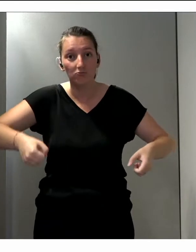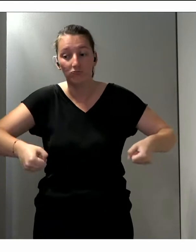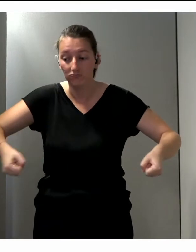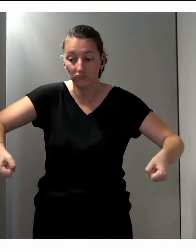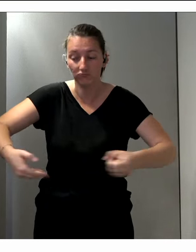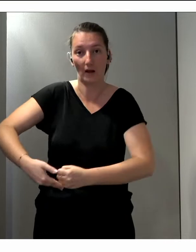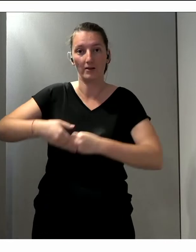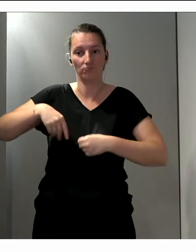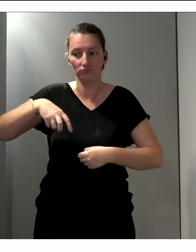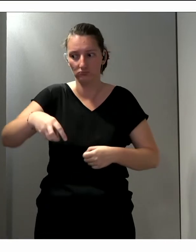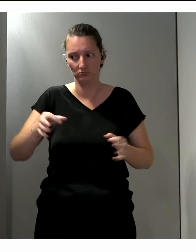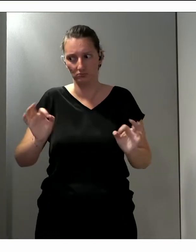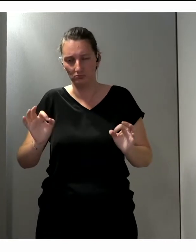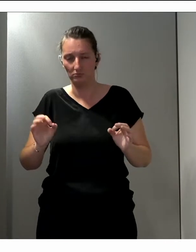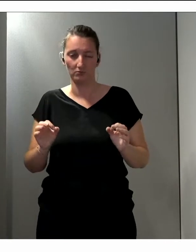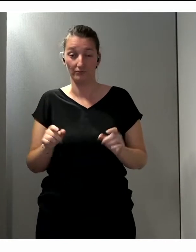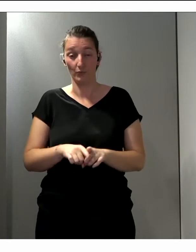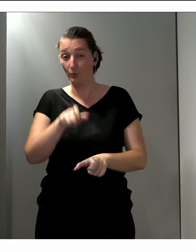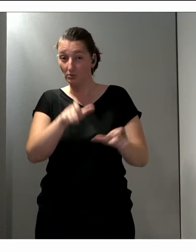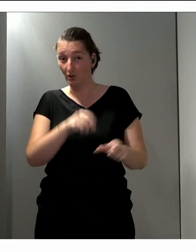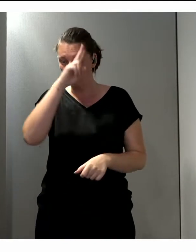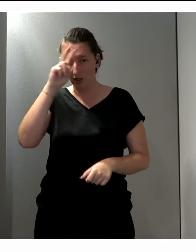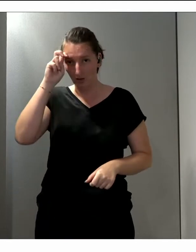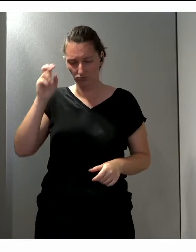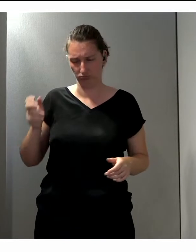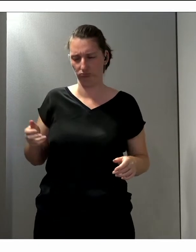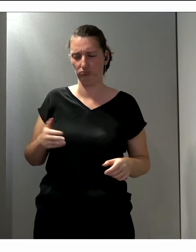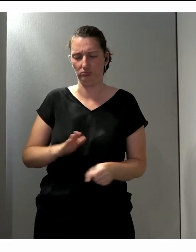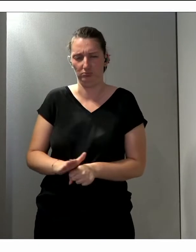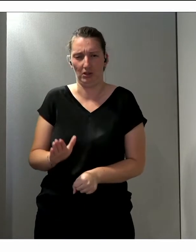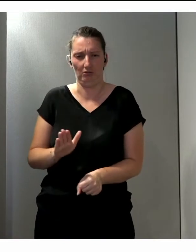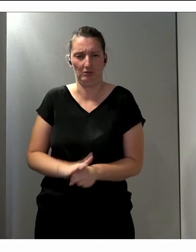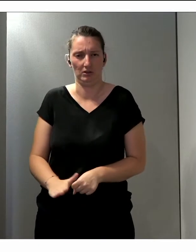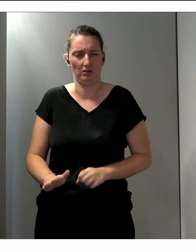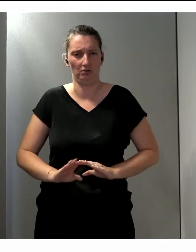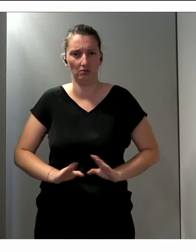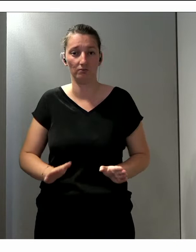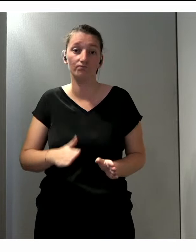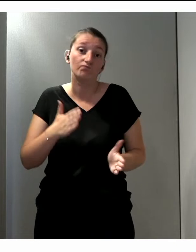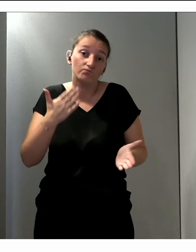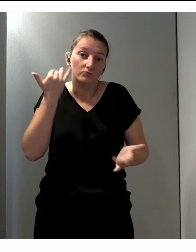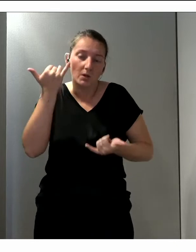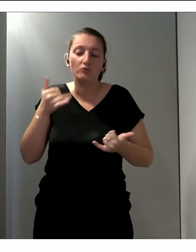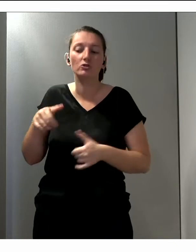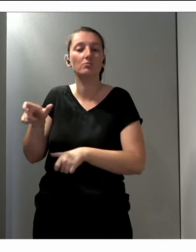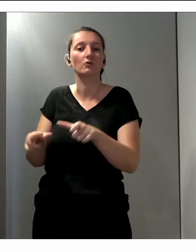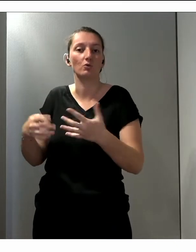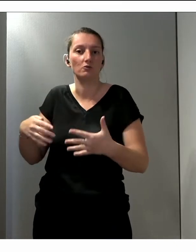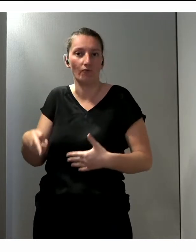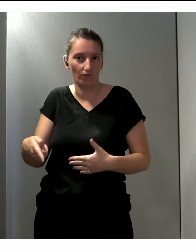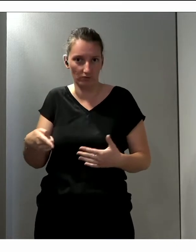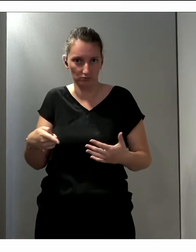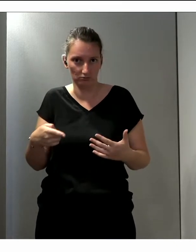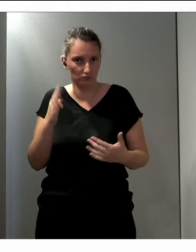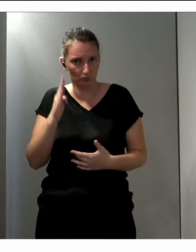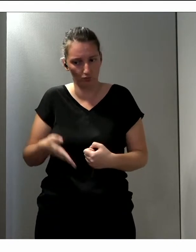Côté surveillant, le nombre de surveillants était lui aussi insuffisant, parce que vous imaginez que ce public nécessitait beaucoup d'escortes et il n'y avait pas assez de surveillants à